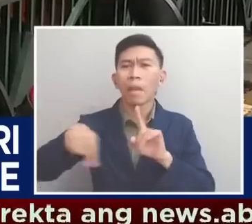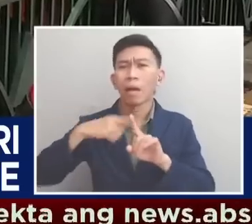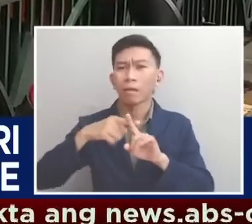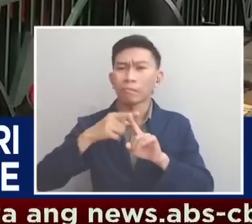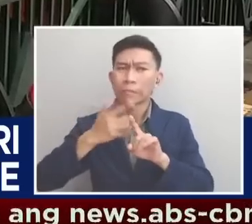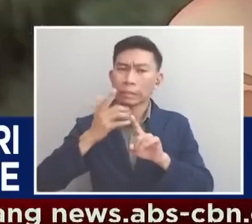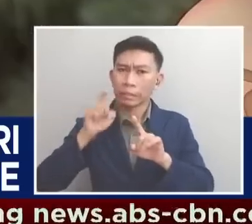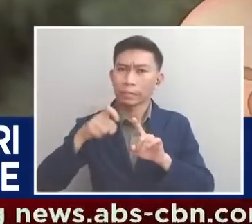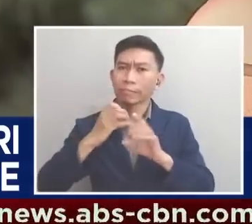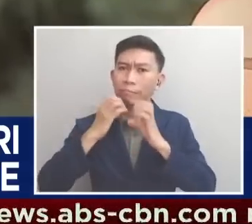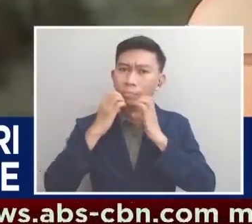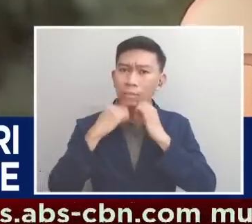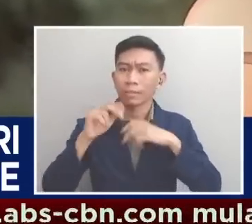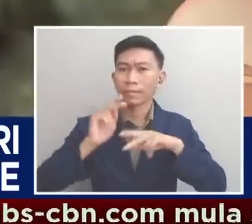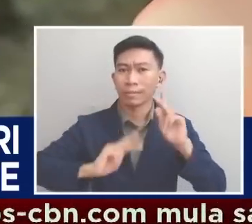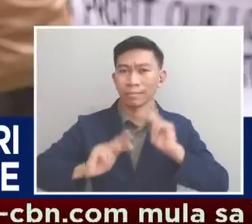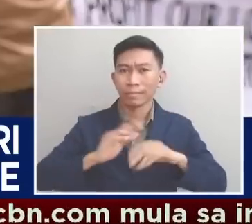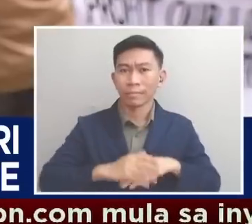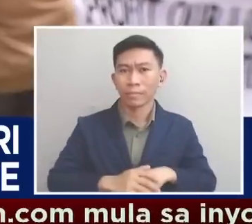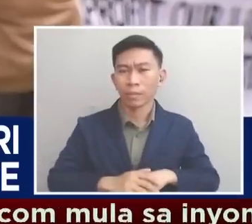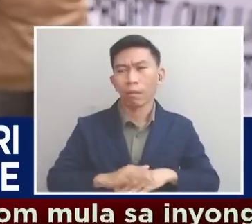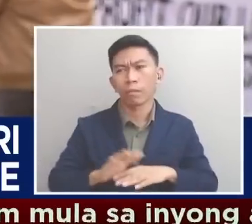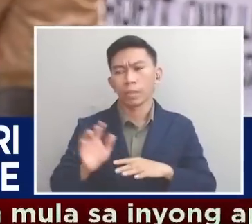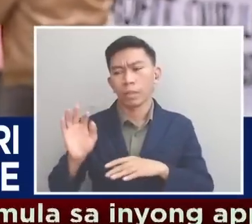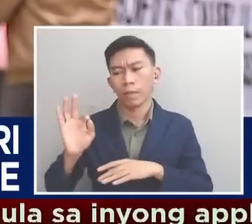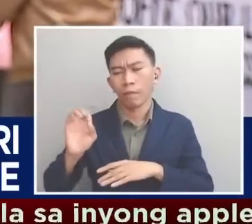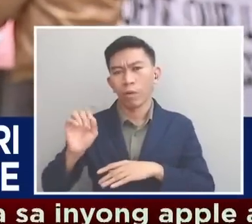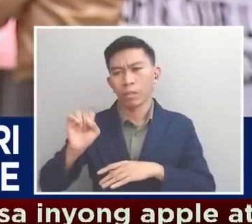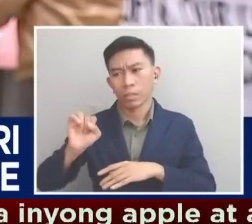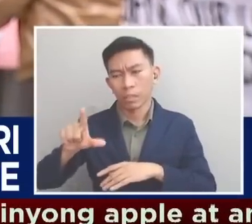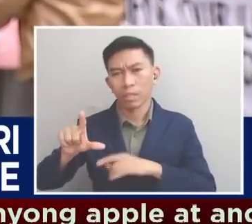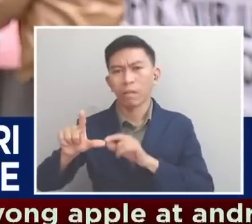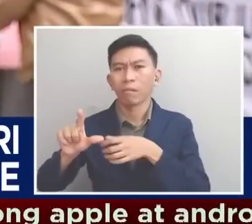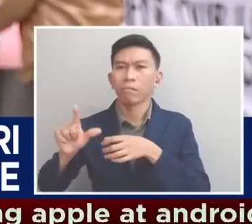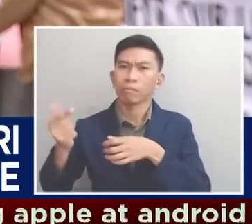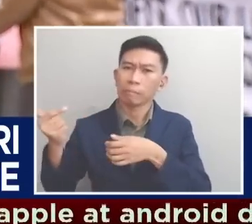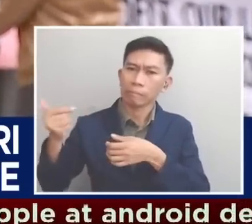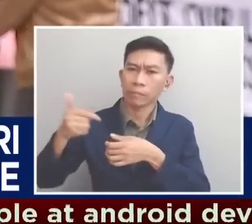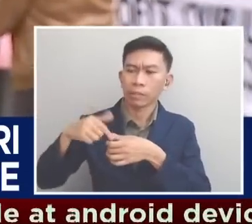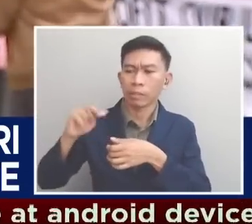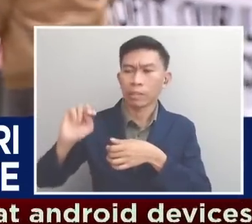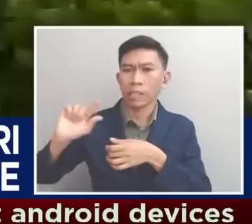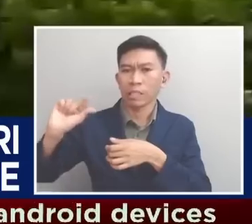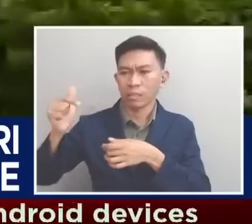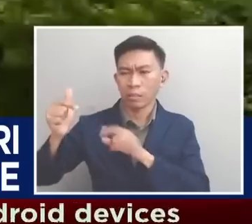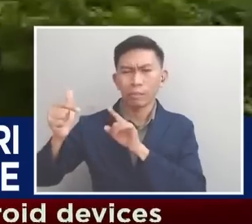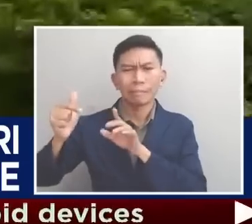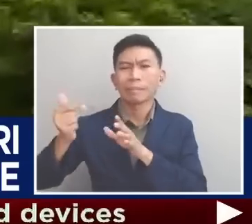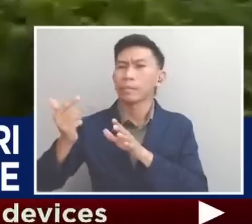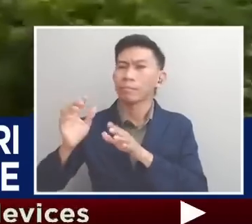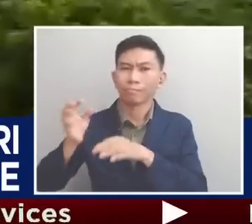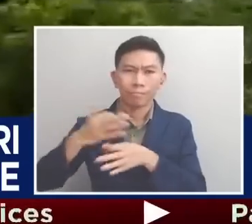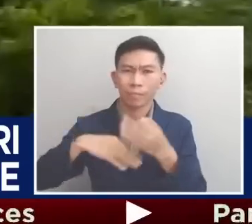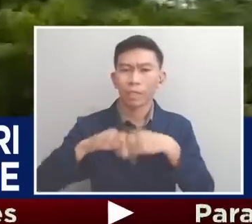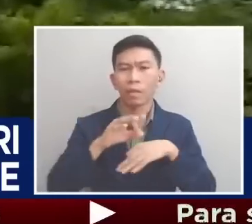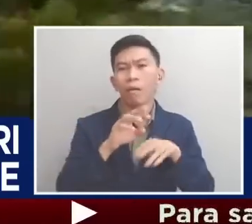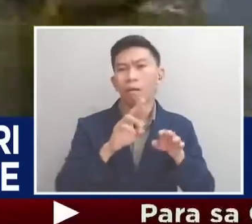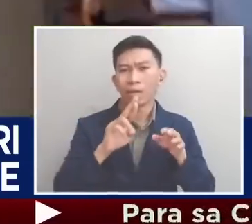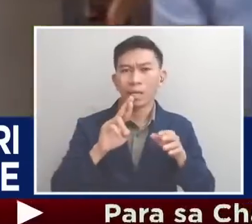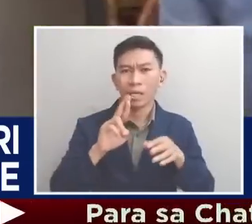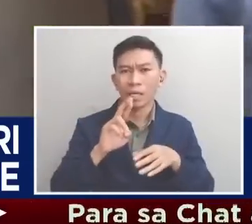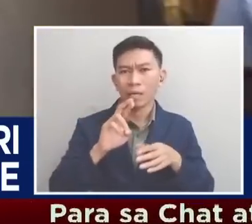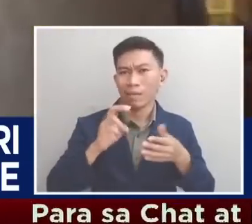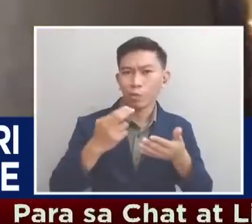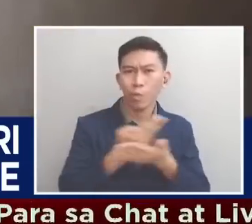halip na fossil fuel o liquefied natural gas, renewable na. Wala pang pahayag ang